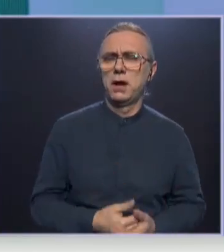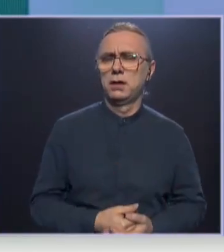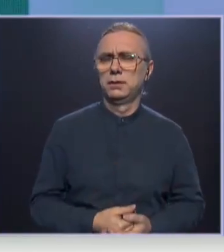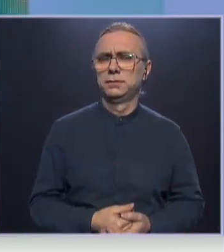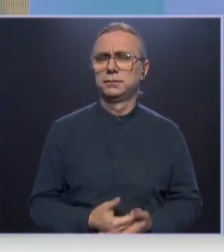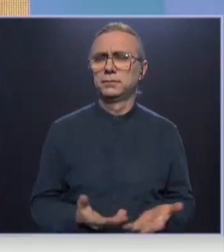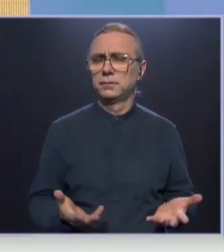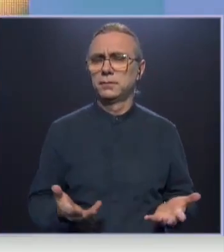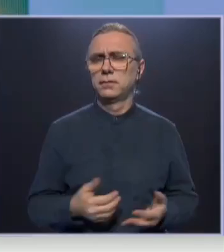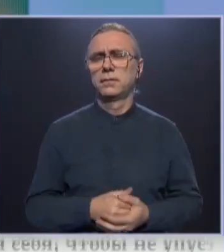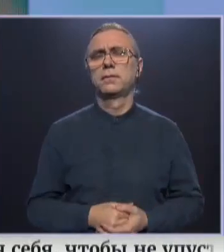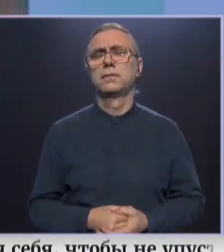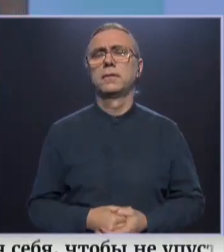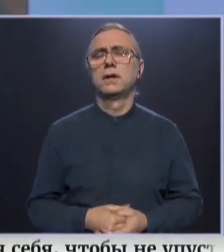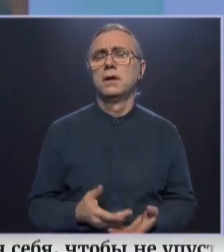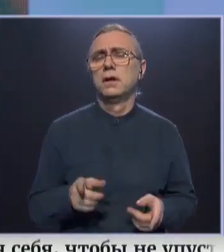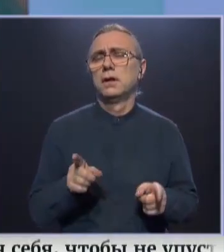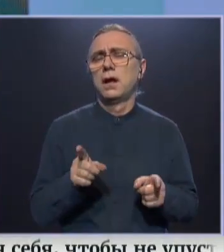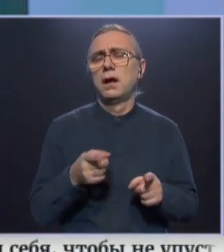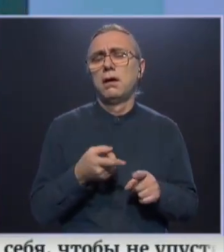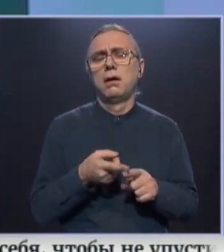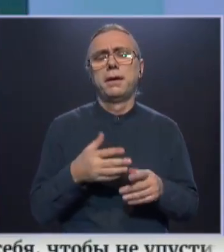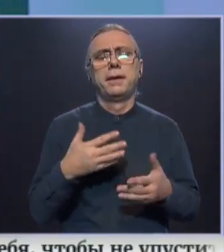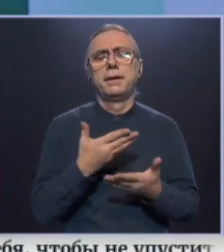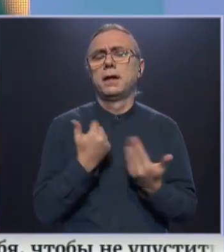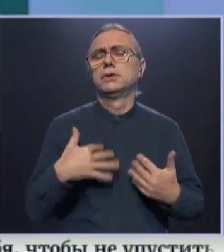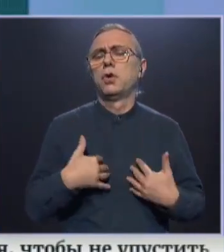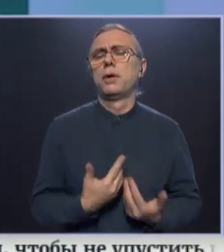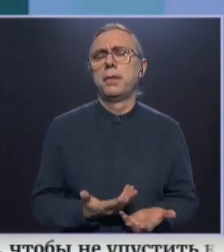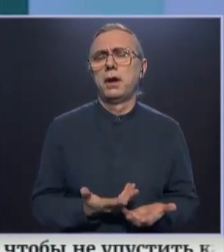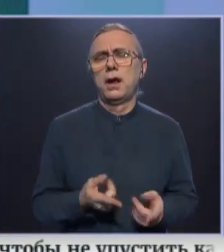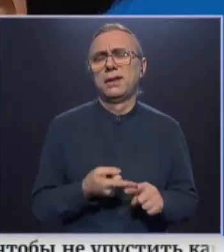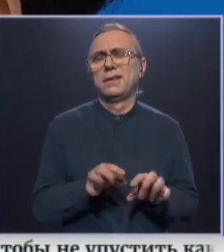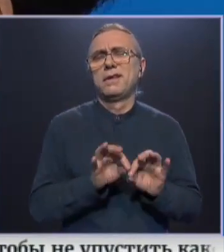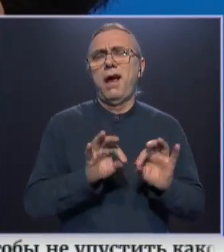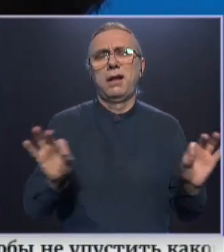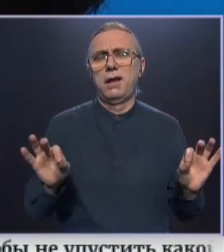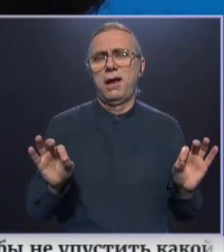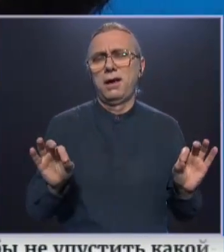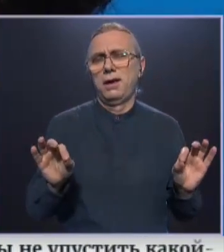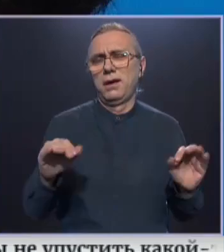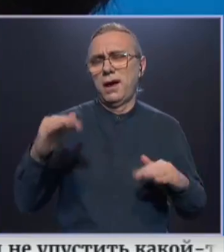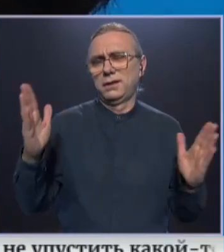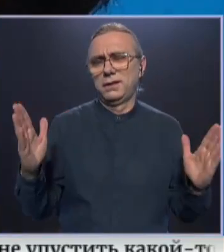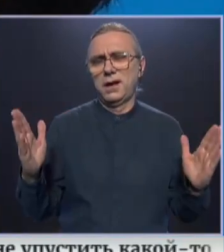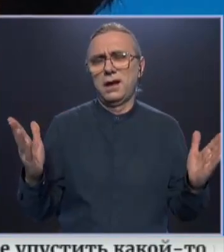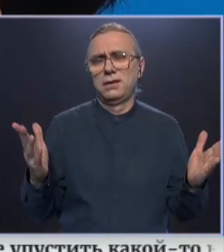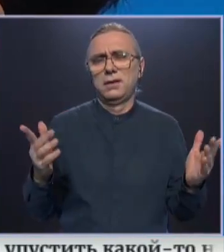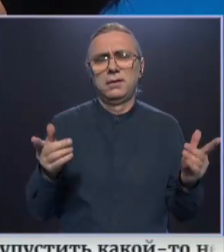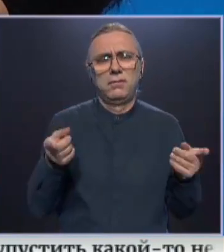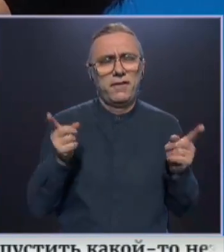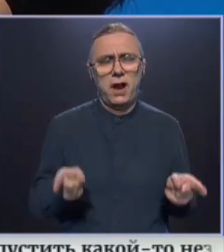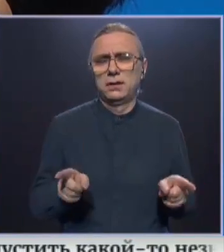идеальная картинка, которая реально не существует. Или зависит от отношения человека к происходящему? Ну, понимаете, вот мы